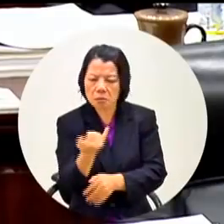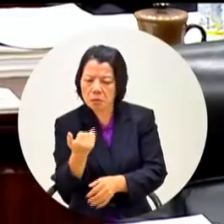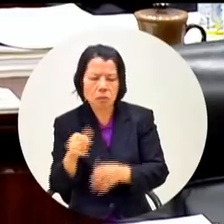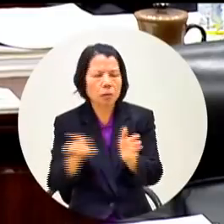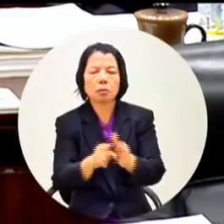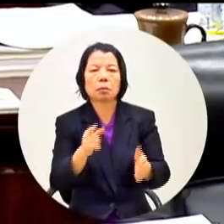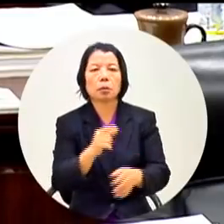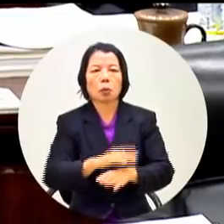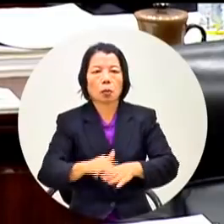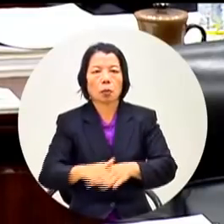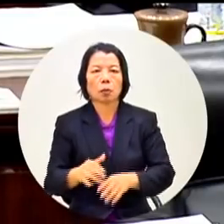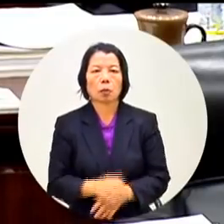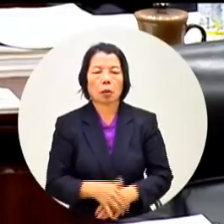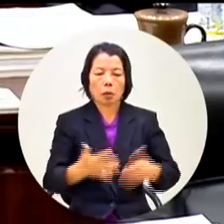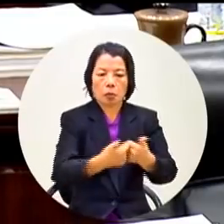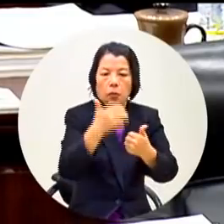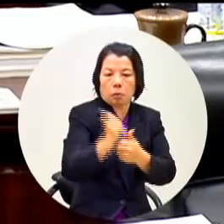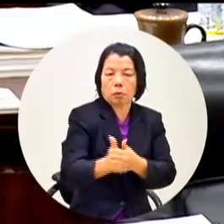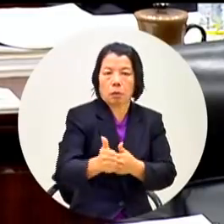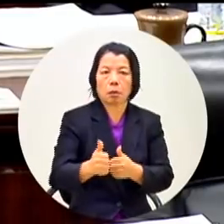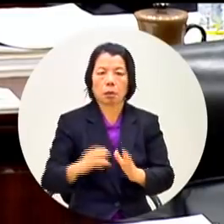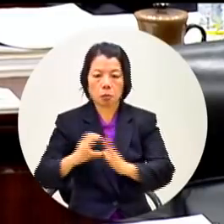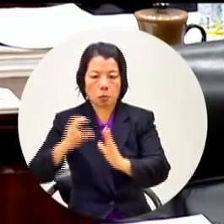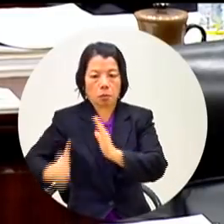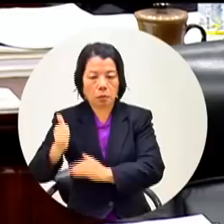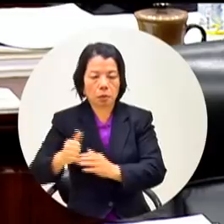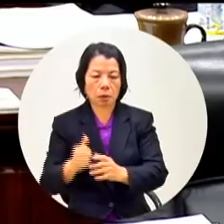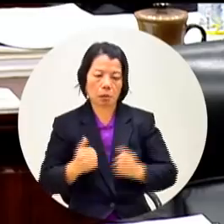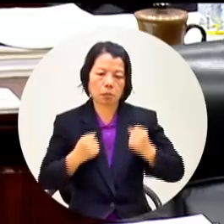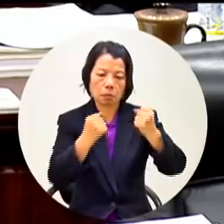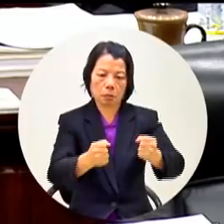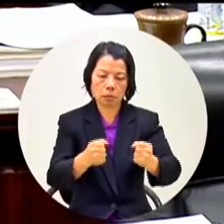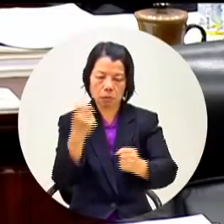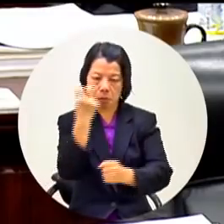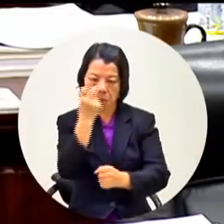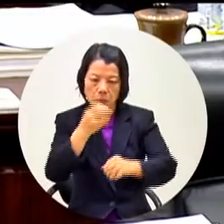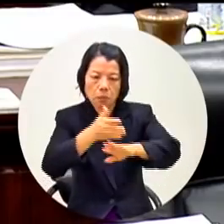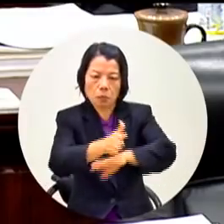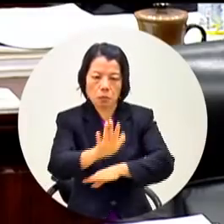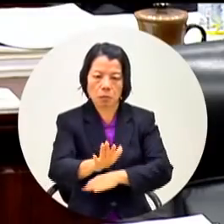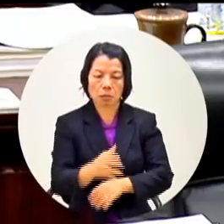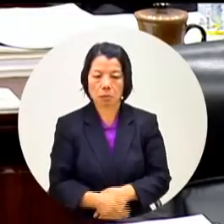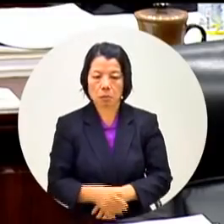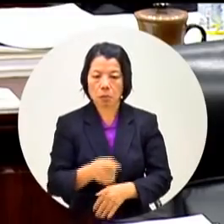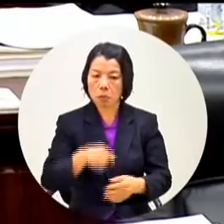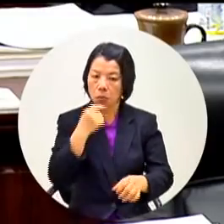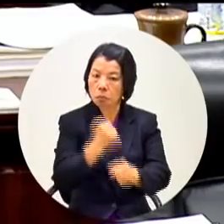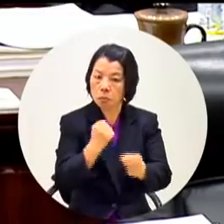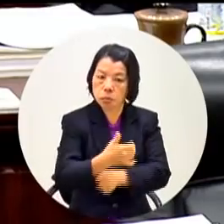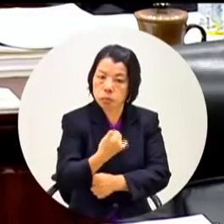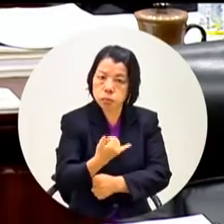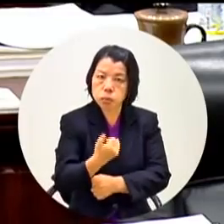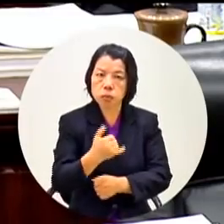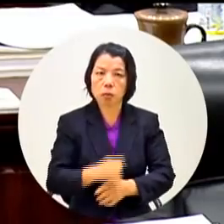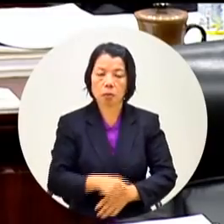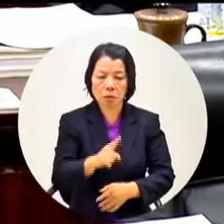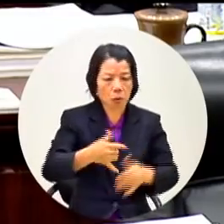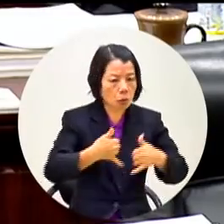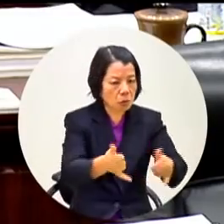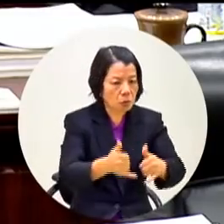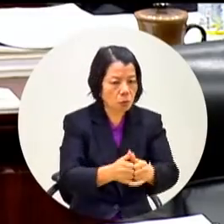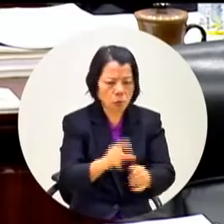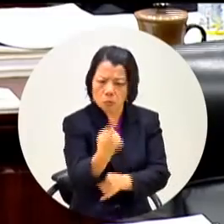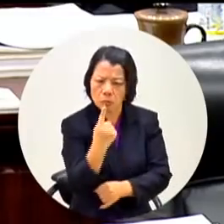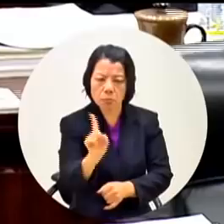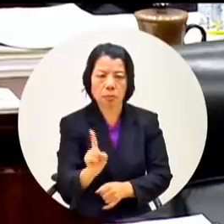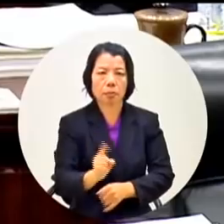开车载局长去看过嘛，到底可行吗？为什么会有这条路线等等这些原因，局长，这是你的责任要去跟市民